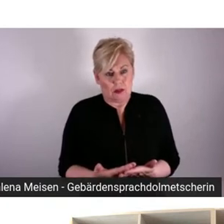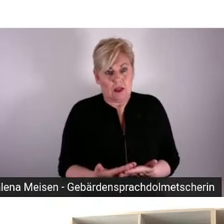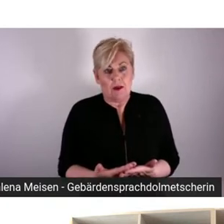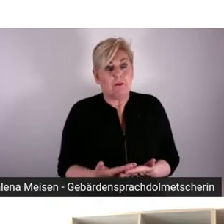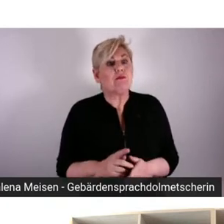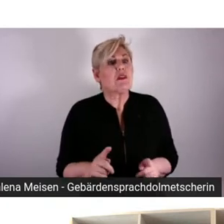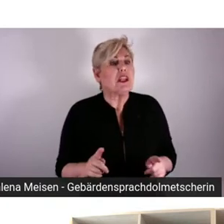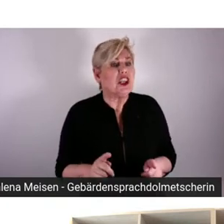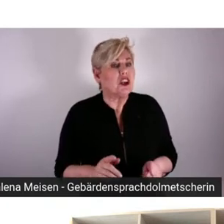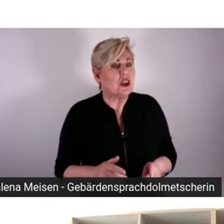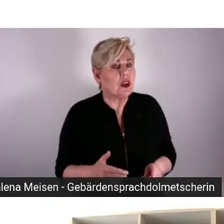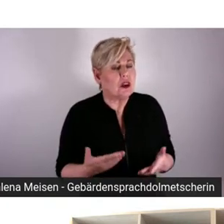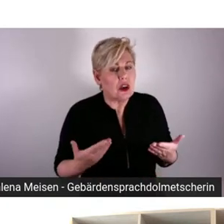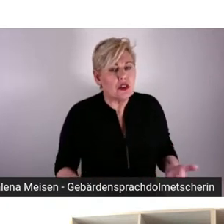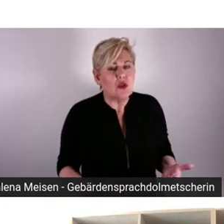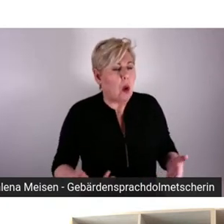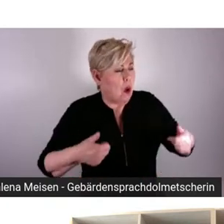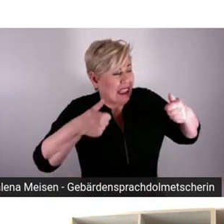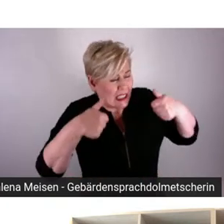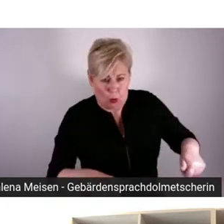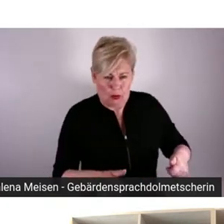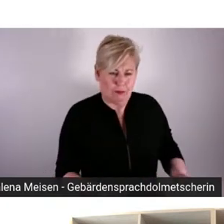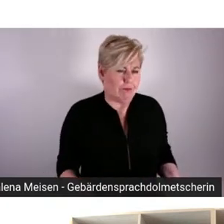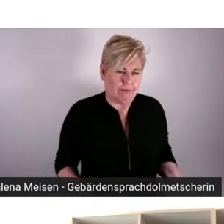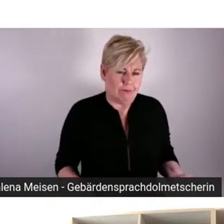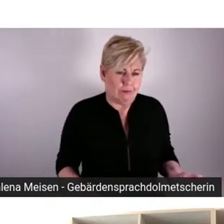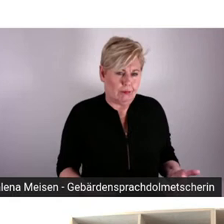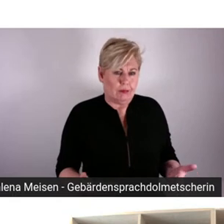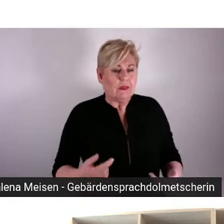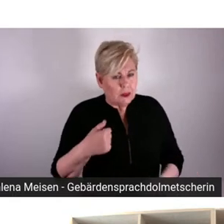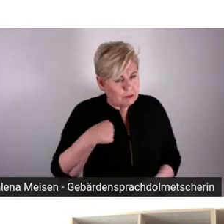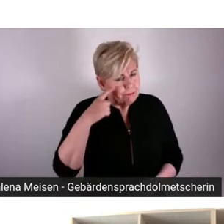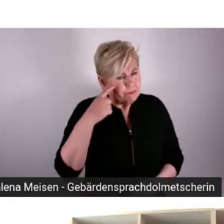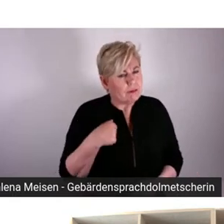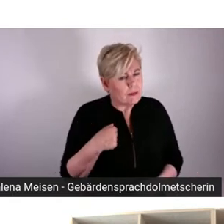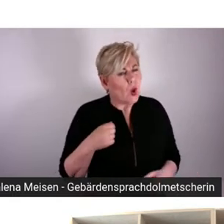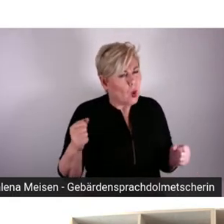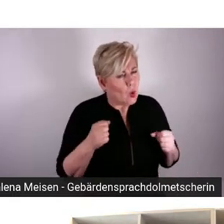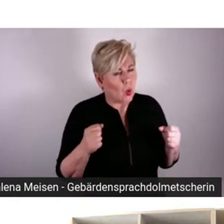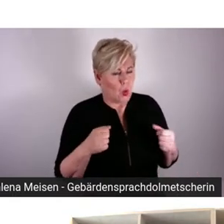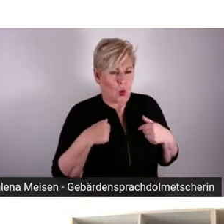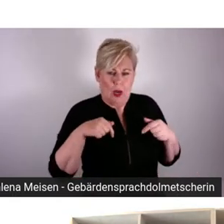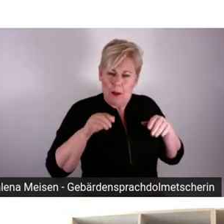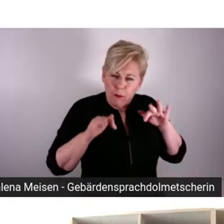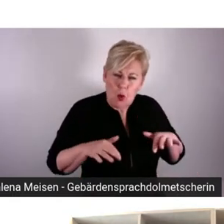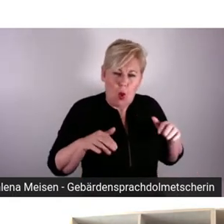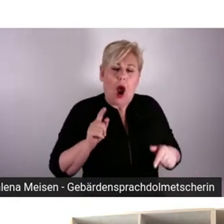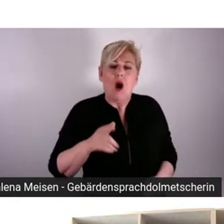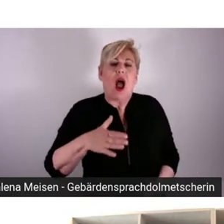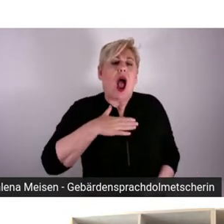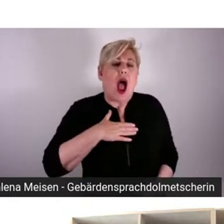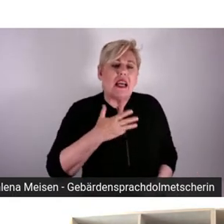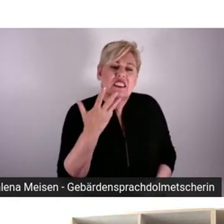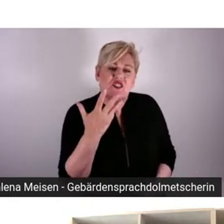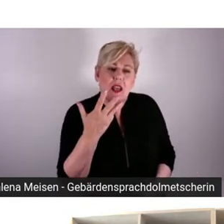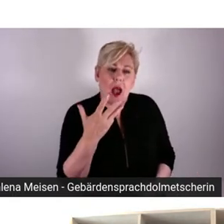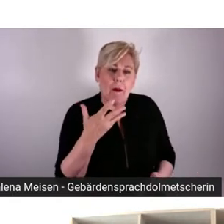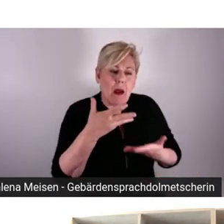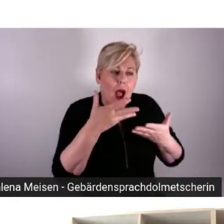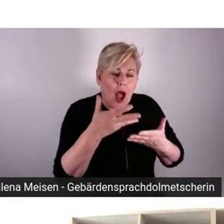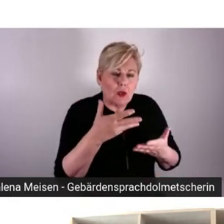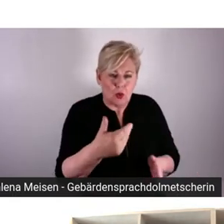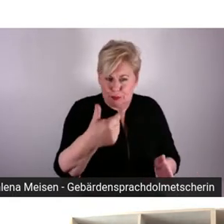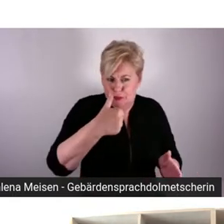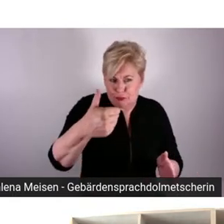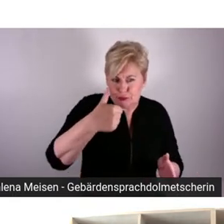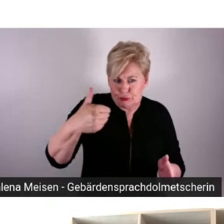so einen Druck. Und wir erleben das ja als hier sehr häufig in vielen unserer Büros, gibt es Hartz-IV-Beratungen, wie Menschen verzweifelt zu